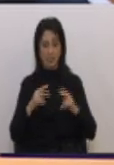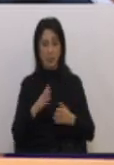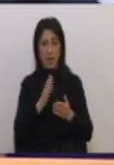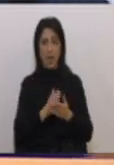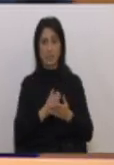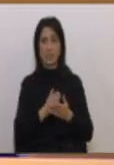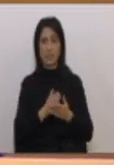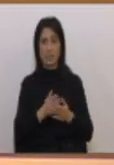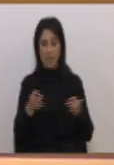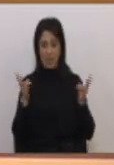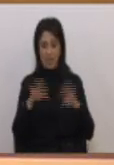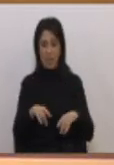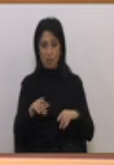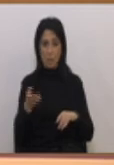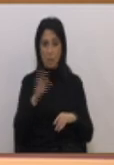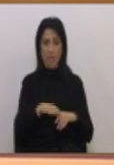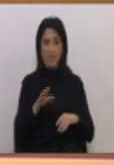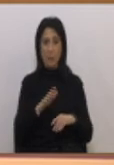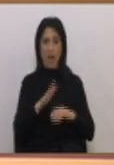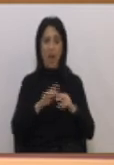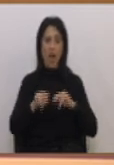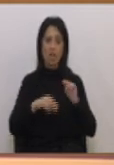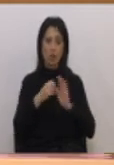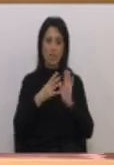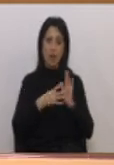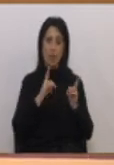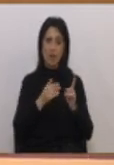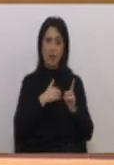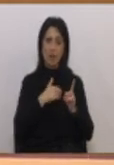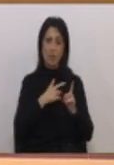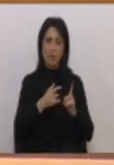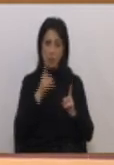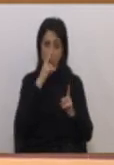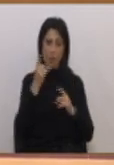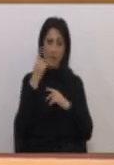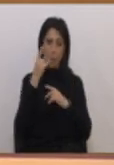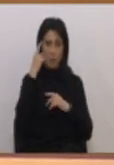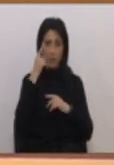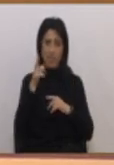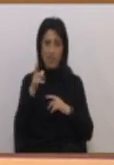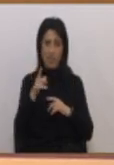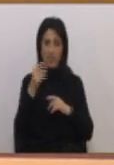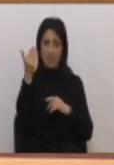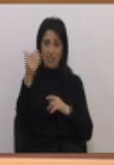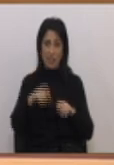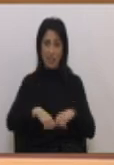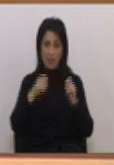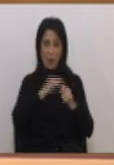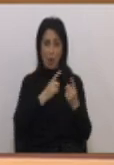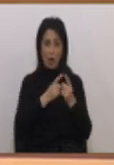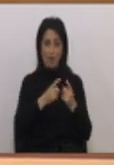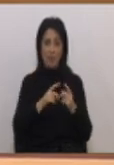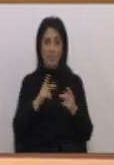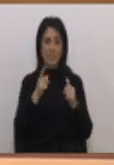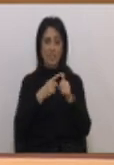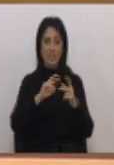arista. Danat ce neha mai zda mai stu xalse culeba dat. Schramete aprilie ginda ai movit cuot marat. Tu ne ma dar cuies. Tu ne ma colege ma gada ar